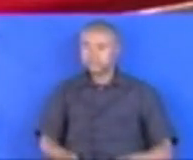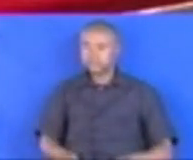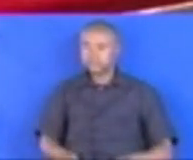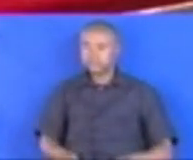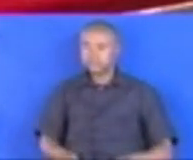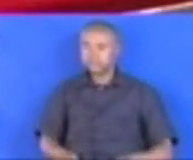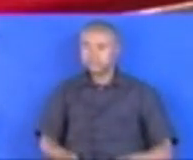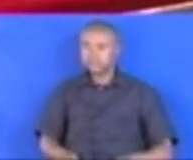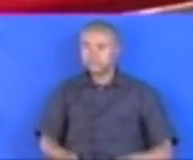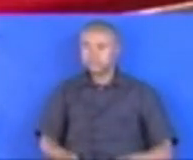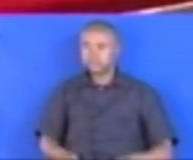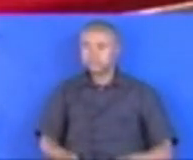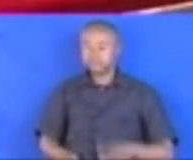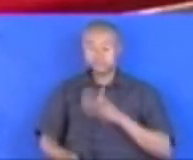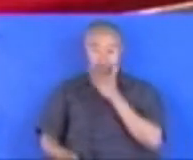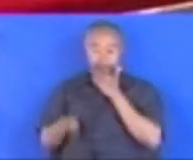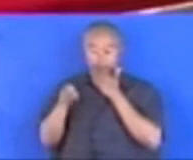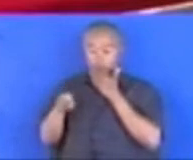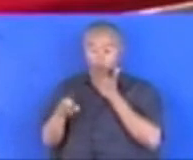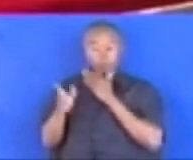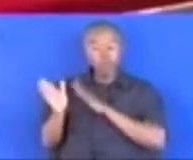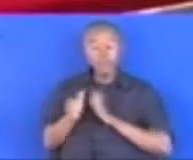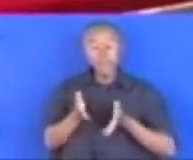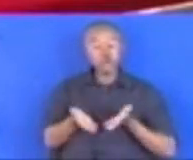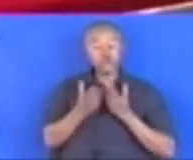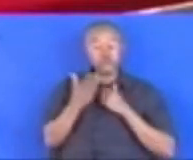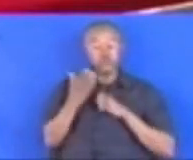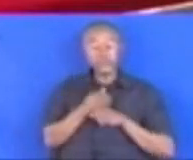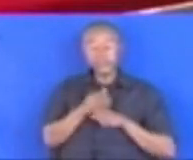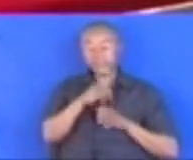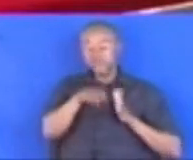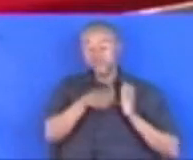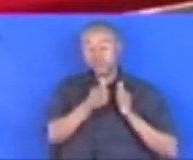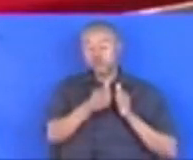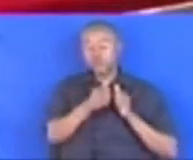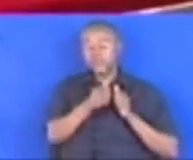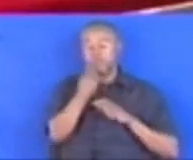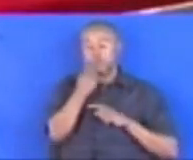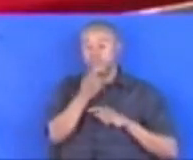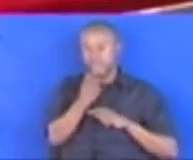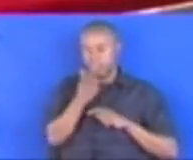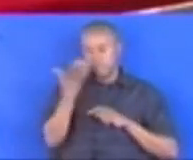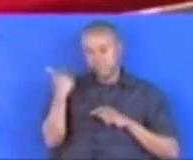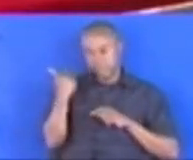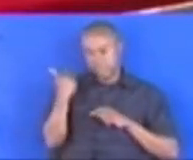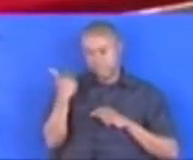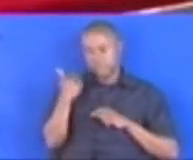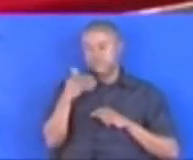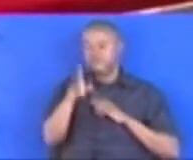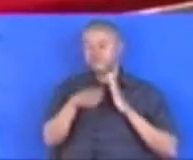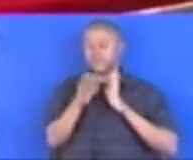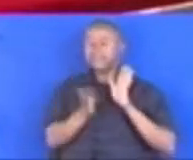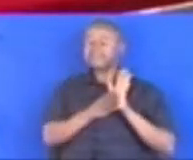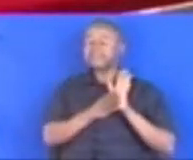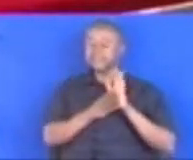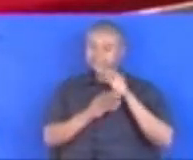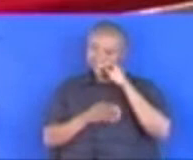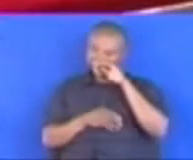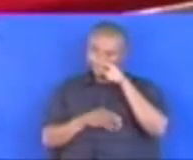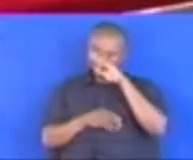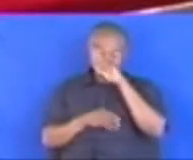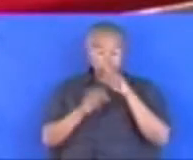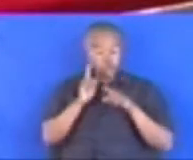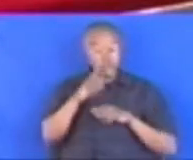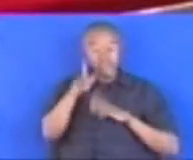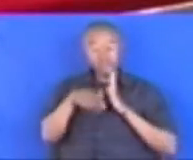hivi sasa tayari umewezesha kupatikana kwa viwanda 11 vya dawa kutoka 9 mwaka 2019-20. Na